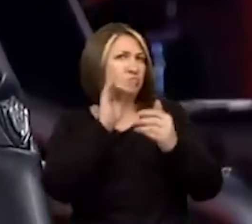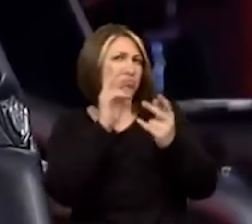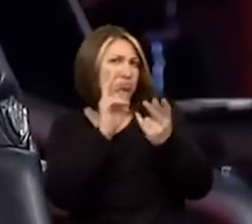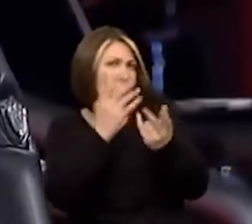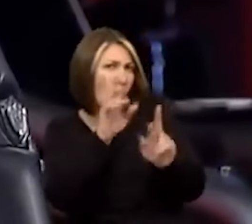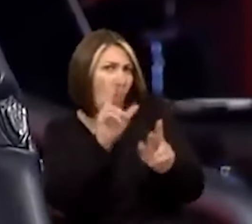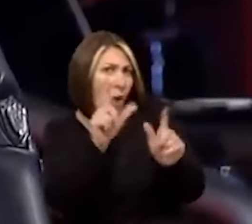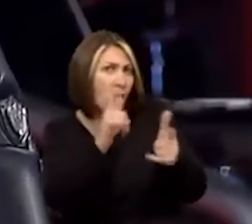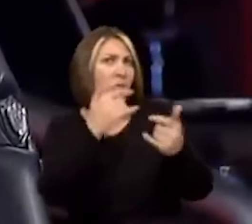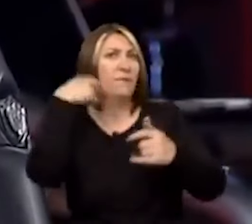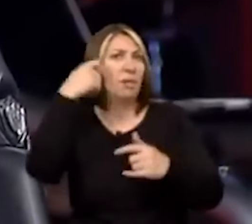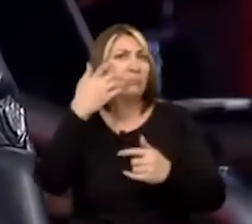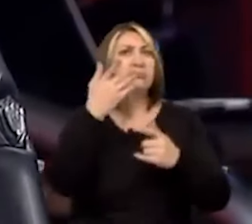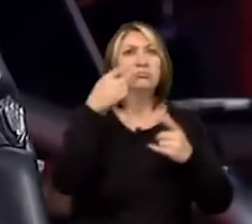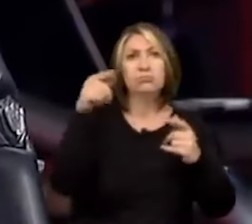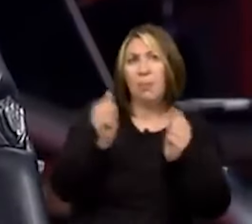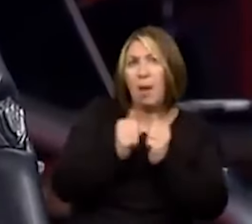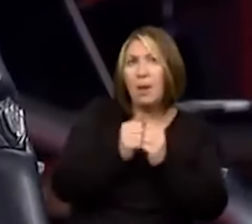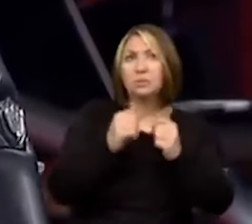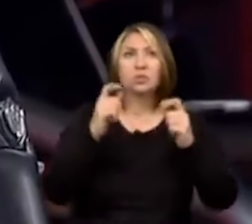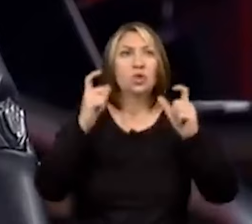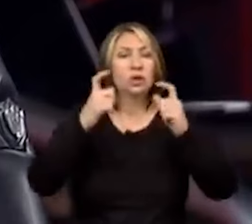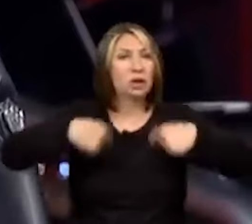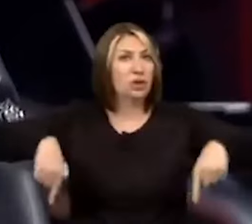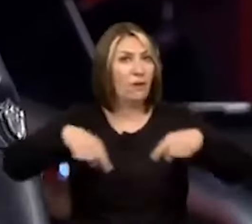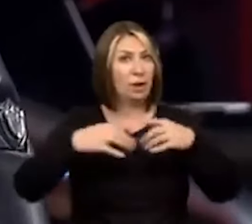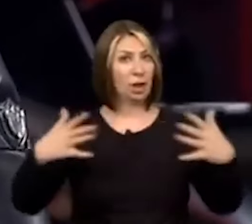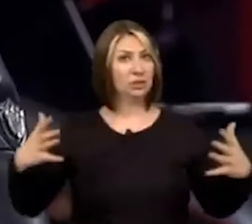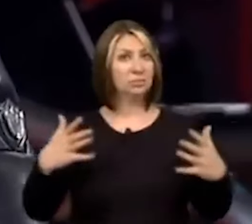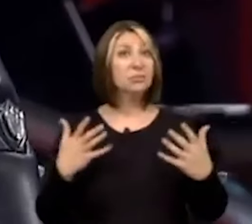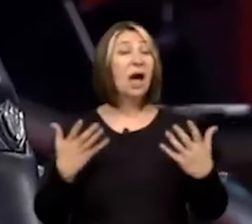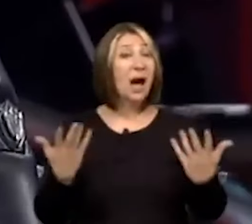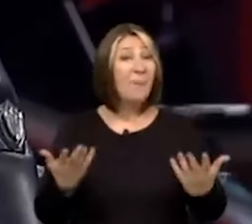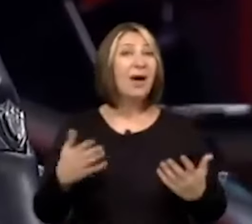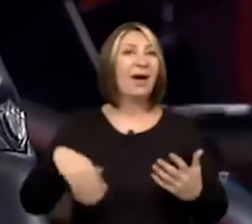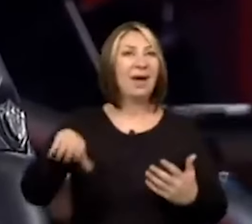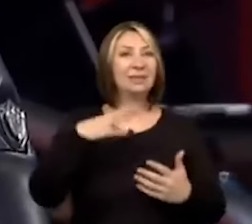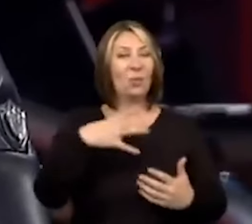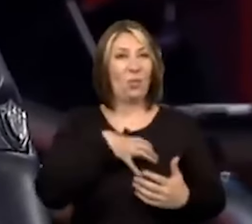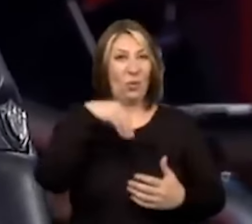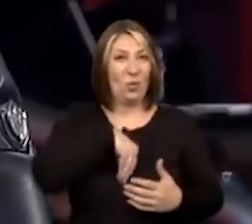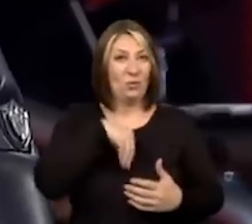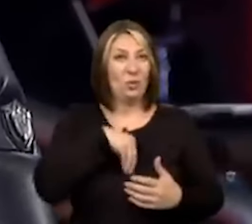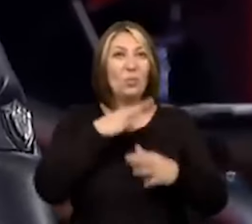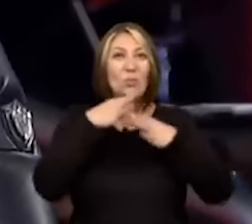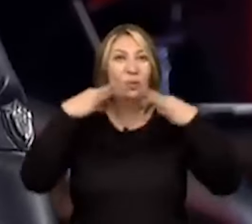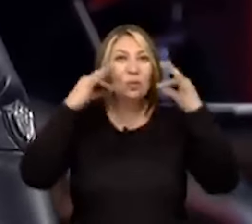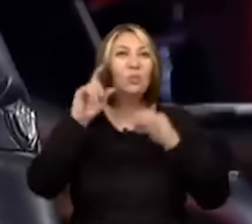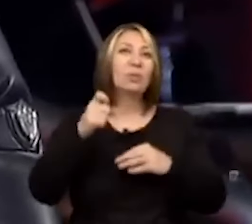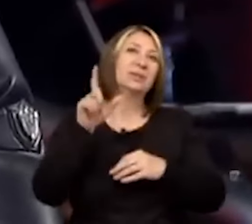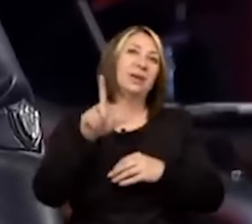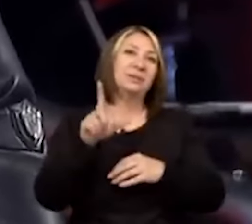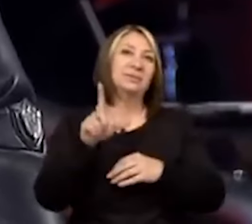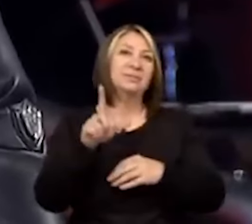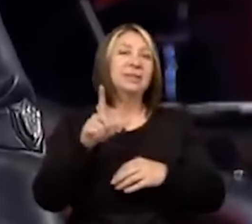sürü insanla berabersin, sosyal çevren geniş vesaire. Ama herkesin özünde mutluluğu bulması lazım.